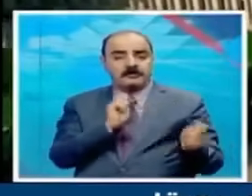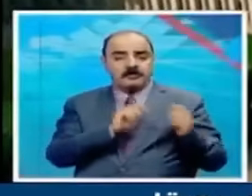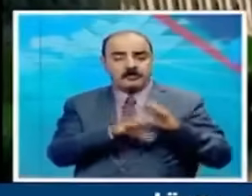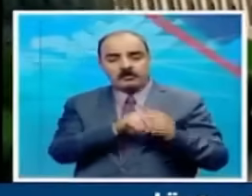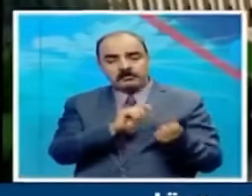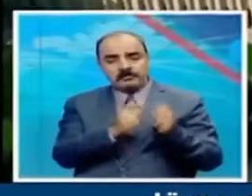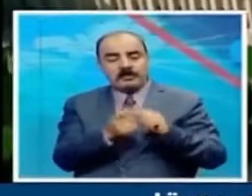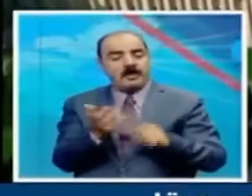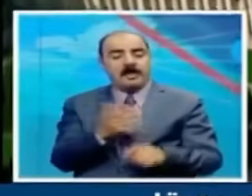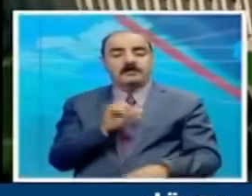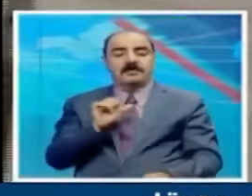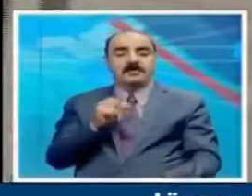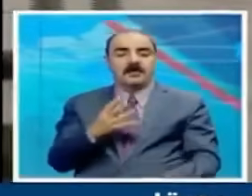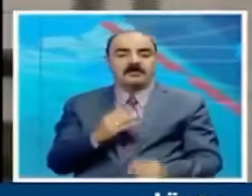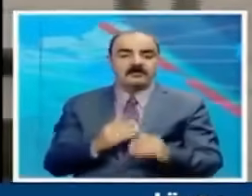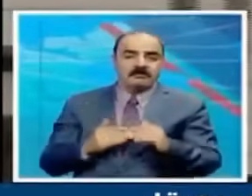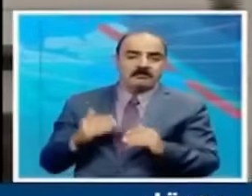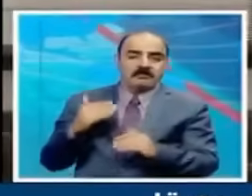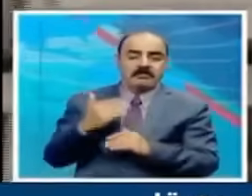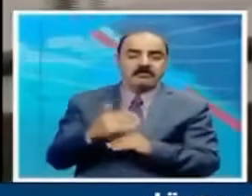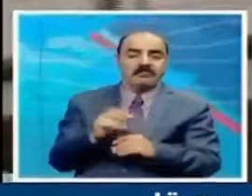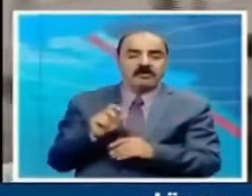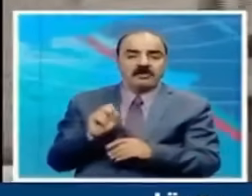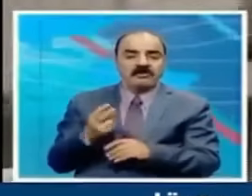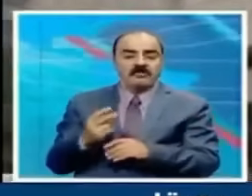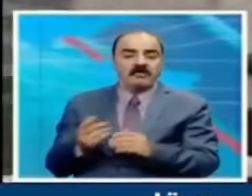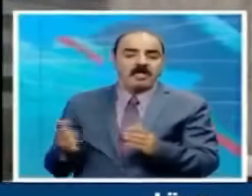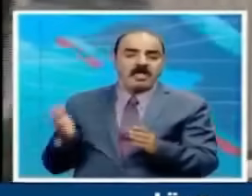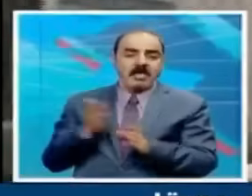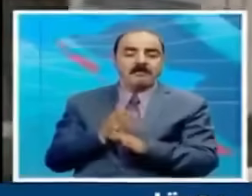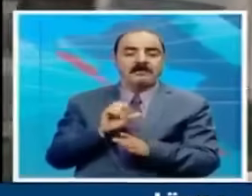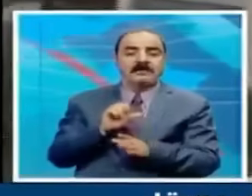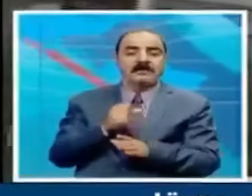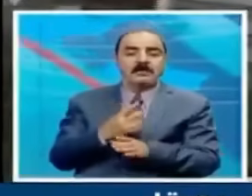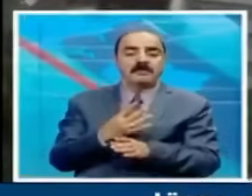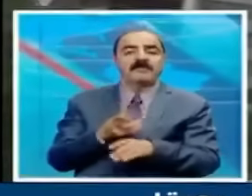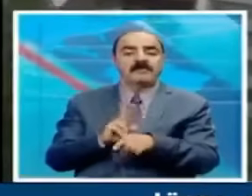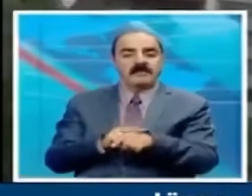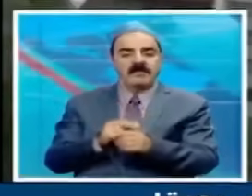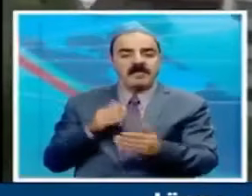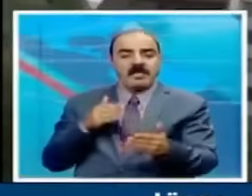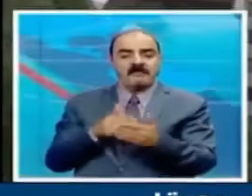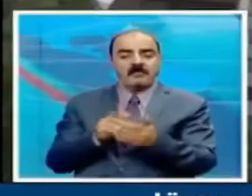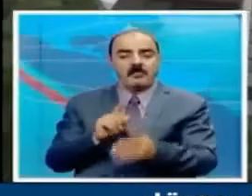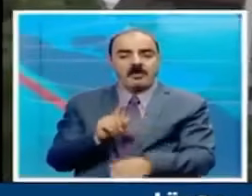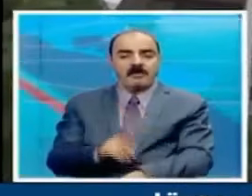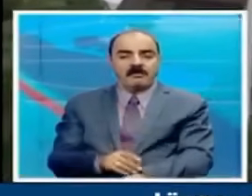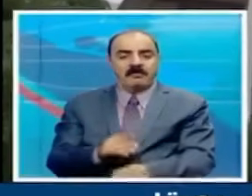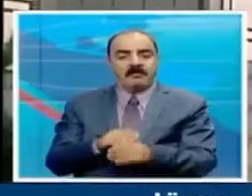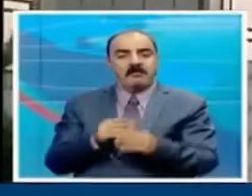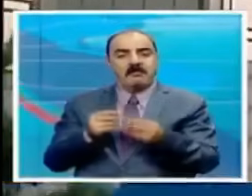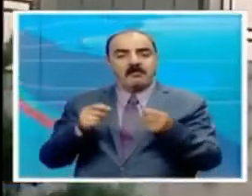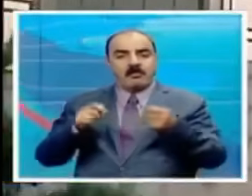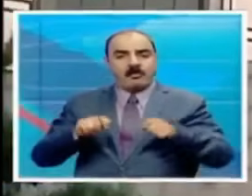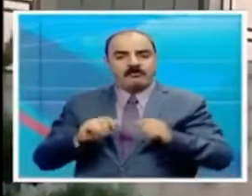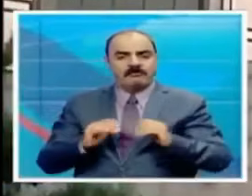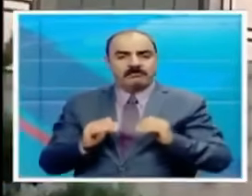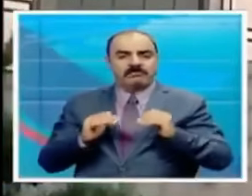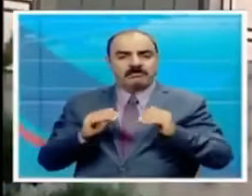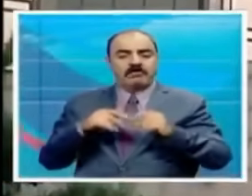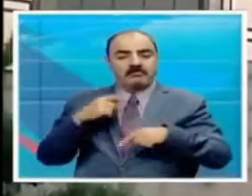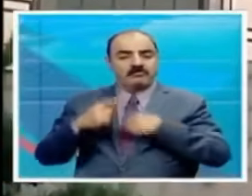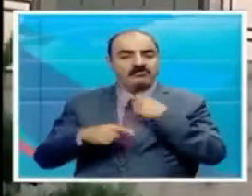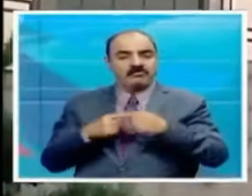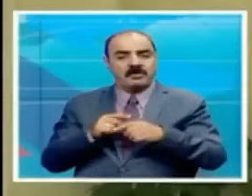الصناعات التحويلية من 49 نقطة في ديسمبر إلى 49.2 نقطة في يناير، مدفوعا بارتفاع الإنتاج، لكنه